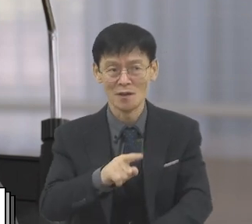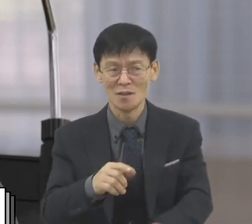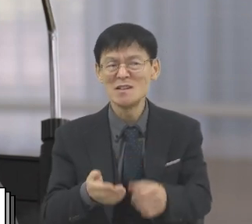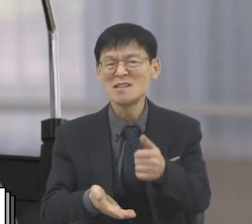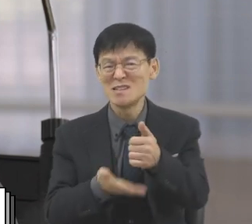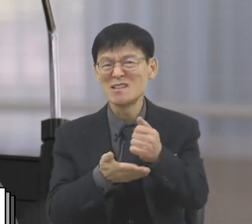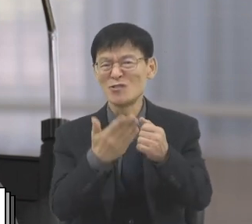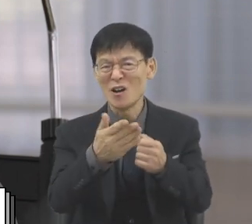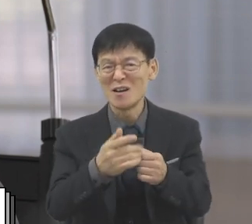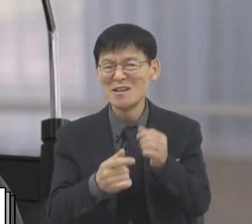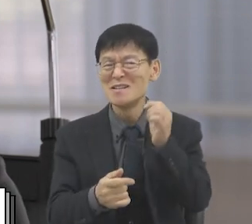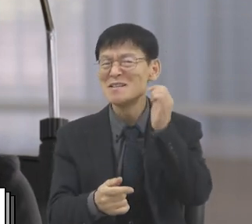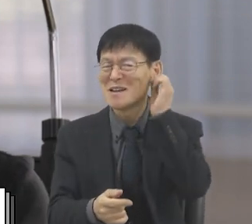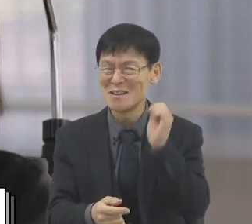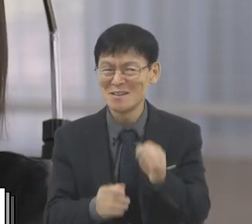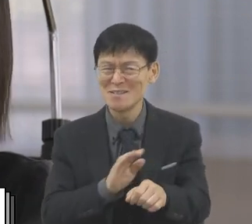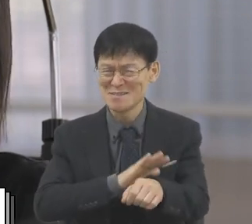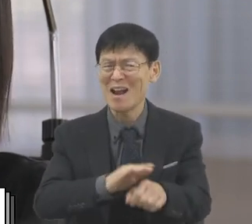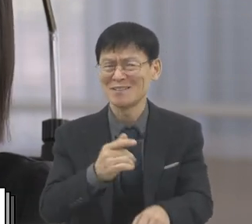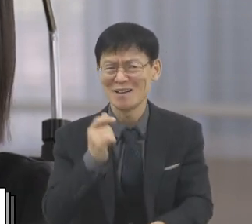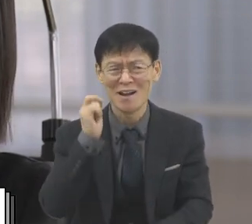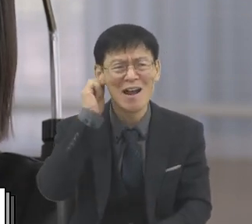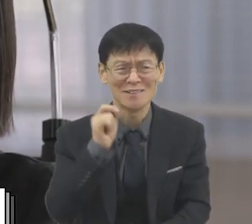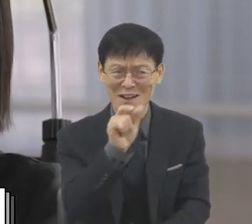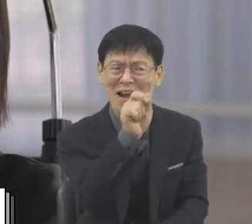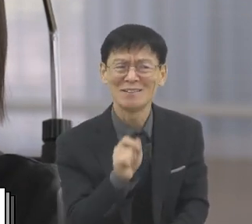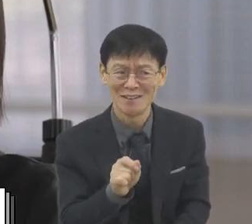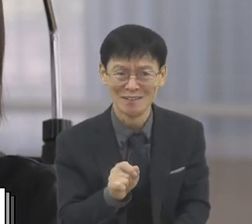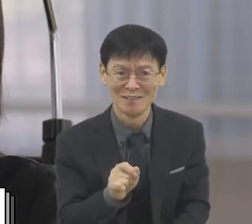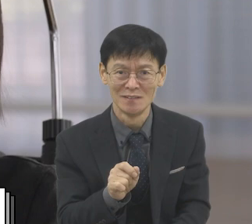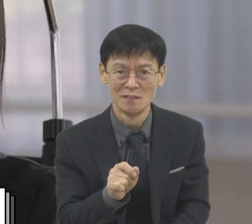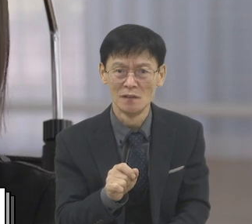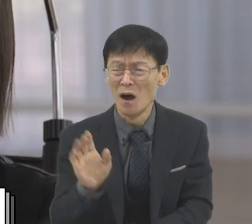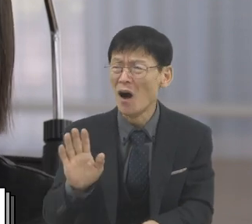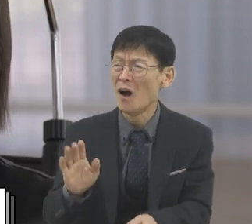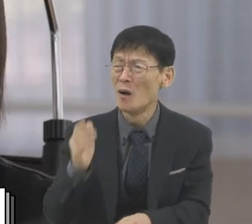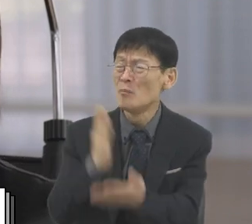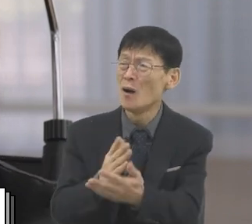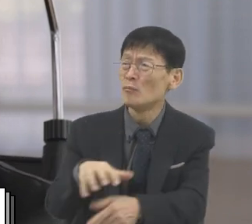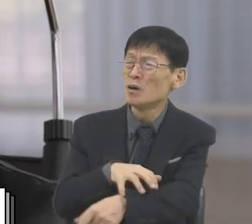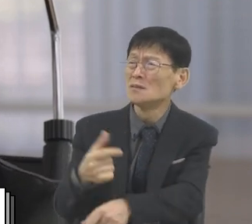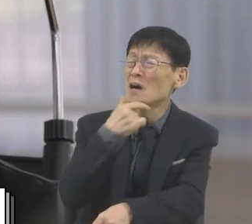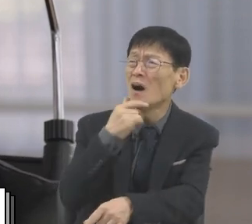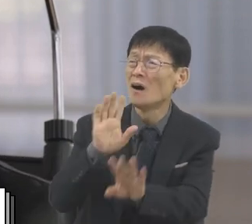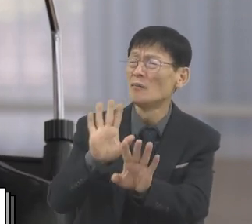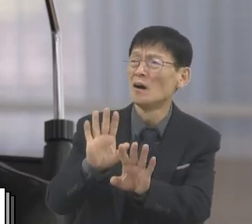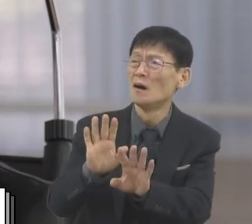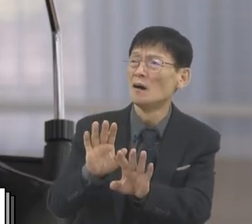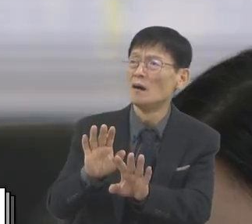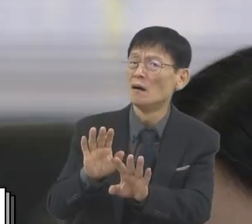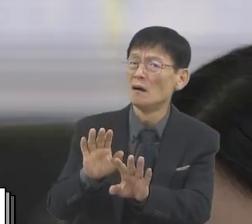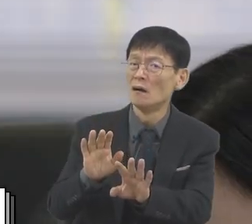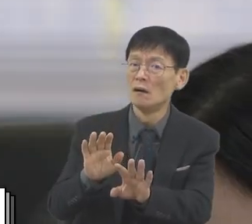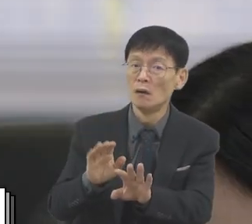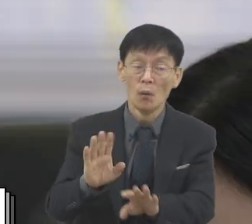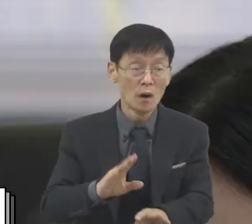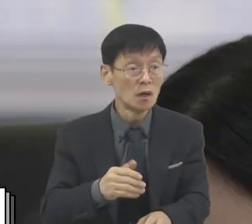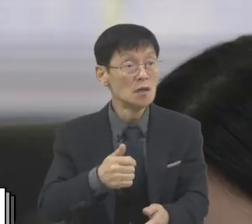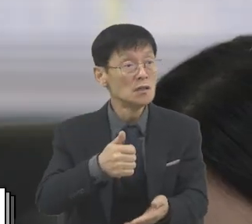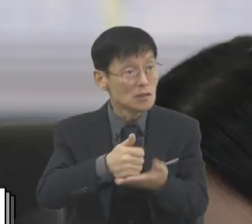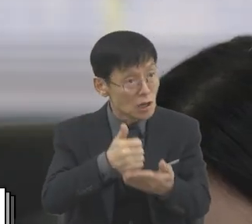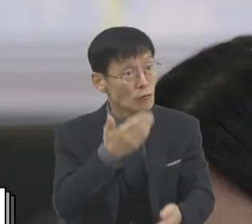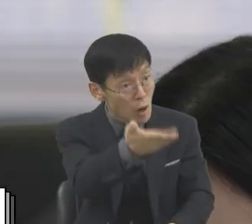잘했으니까 이건 특급 칭찬이야. 팀장님 이러지 마세요. 불편합니다. 아니